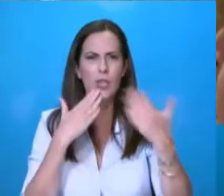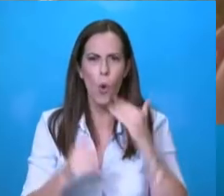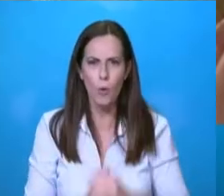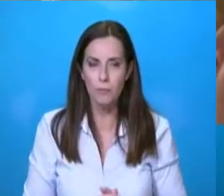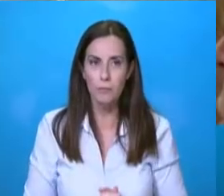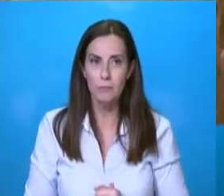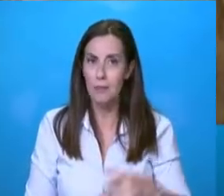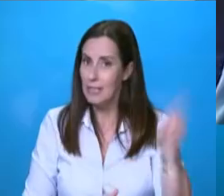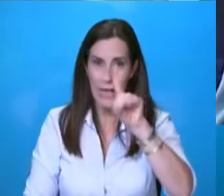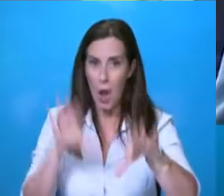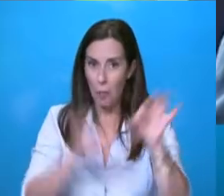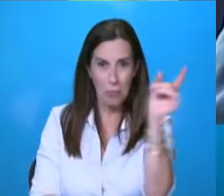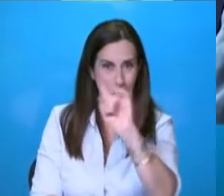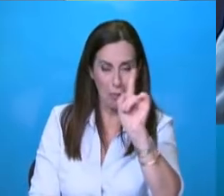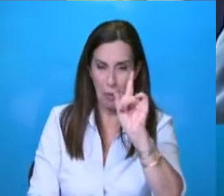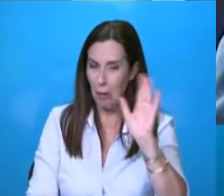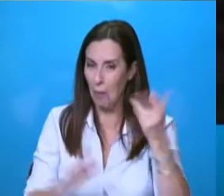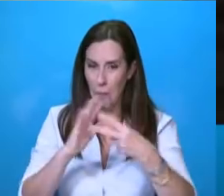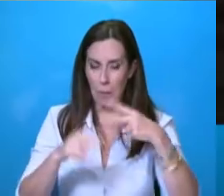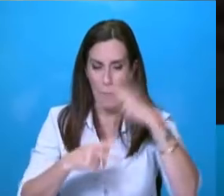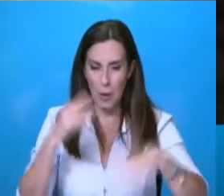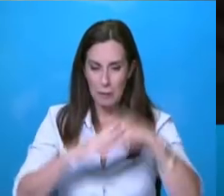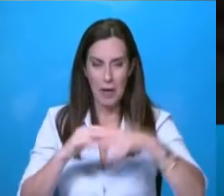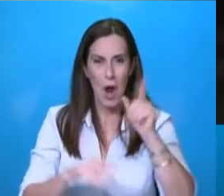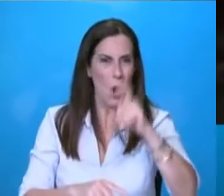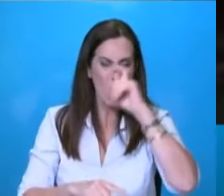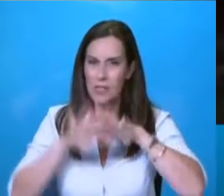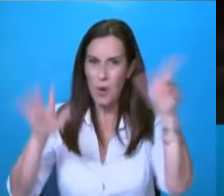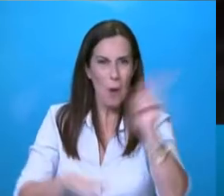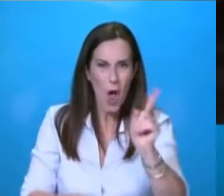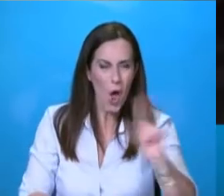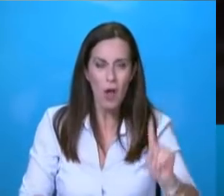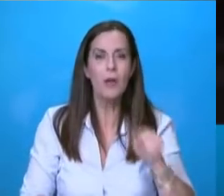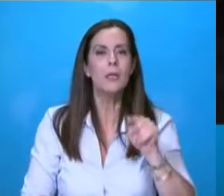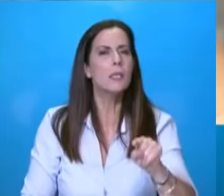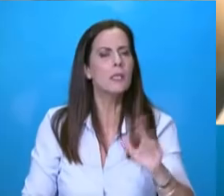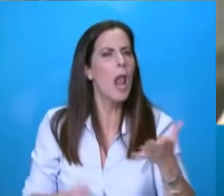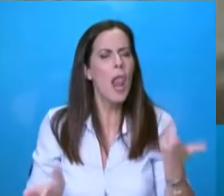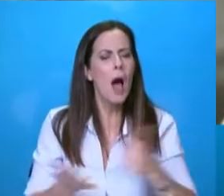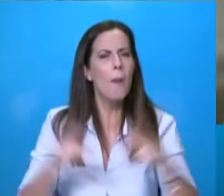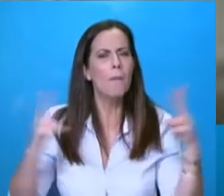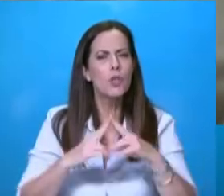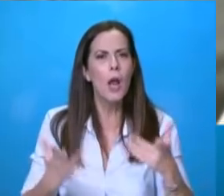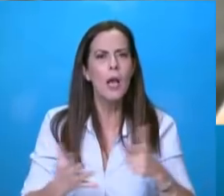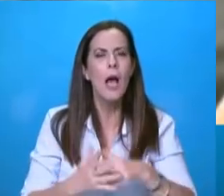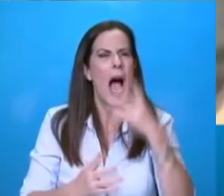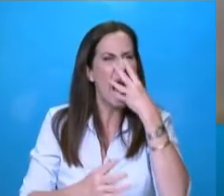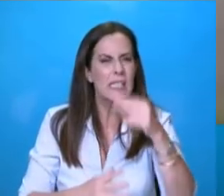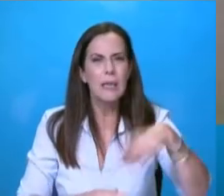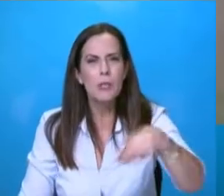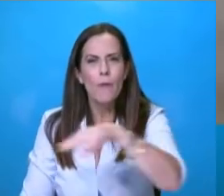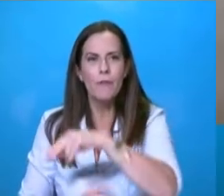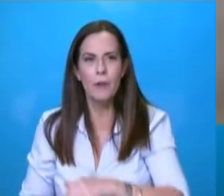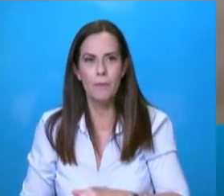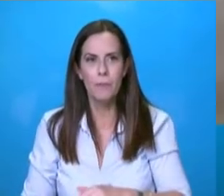אלה לא הבחירות, לא פינוי בינוי, ואפילו לא הזיהום במפרץ חיפה. הגיבורים של הערב הזה הם חזירי הבר.